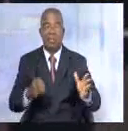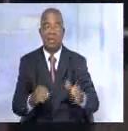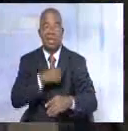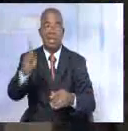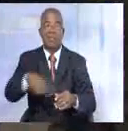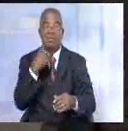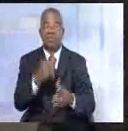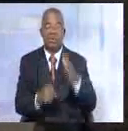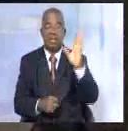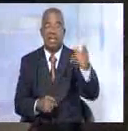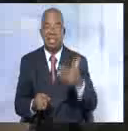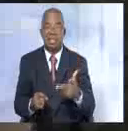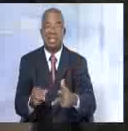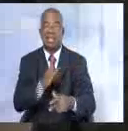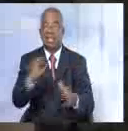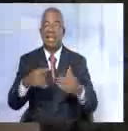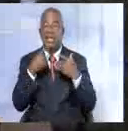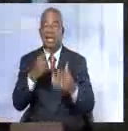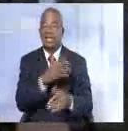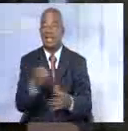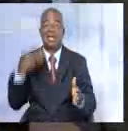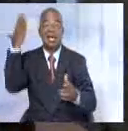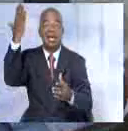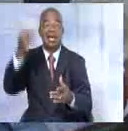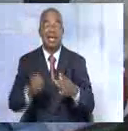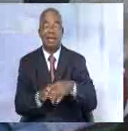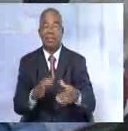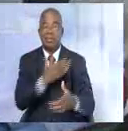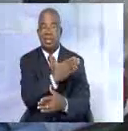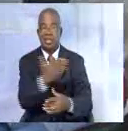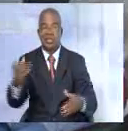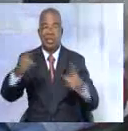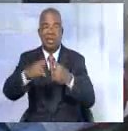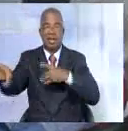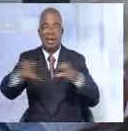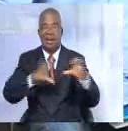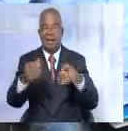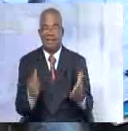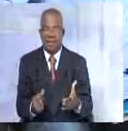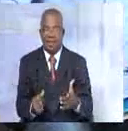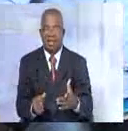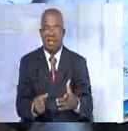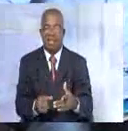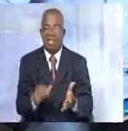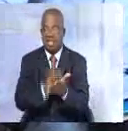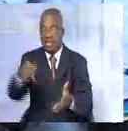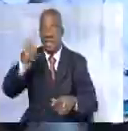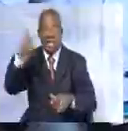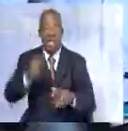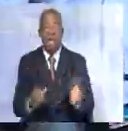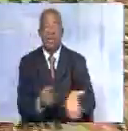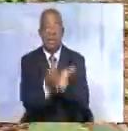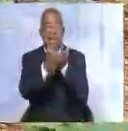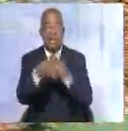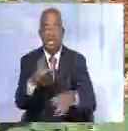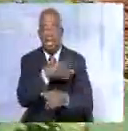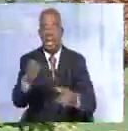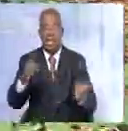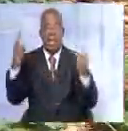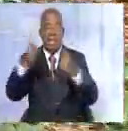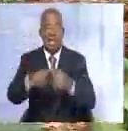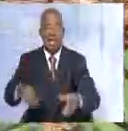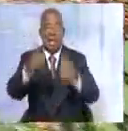bâtiments rénovés pour énoncer les prochaines actions de la structure qu'il dirige. Elles doivent absolument contribuer à l'amélioration du taux de production